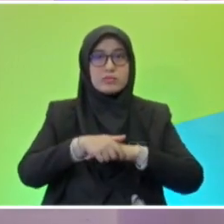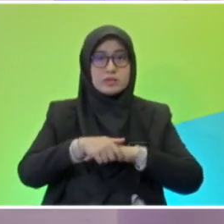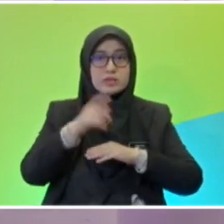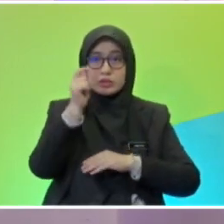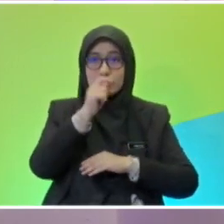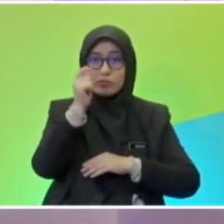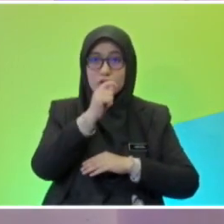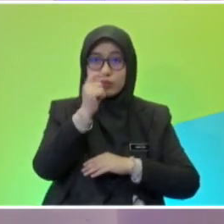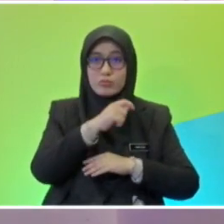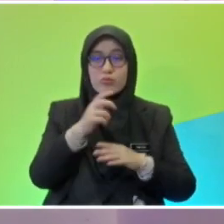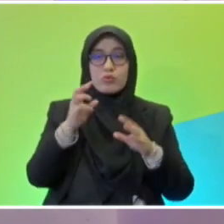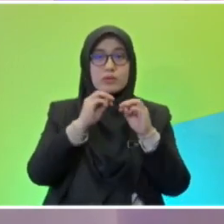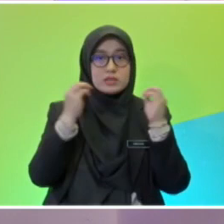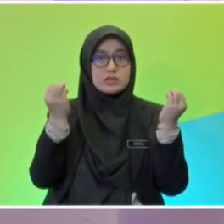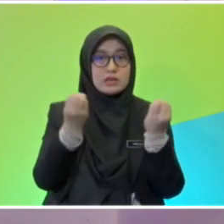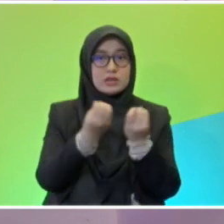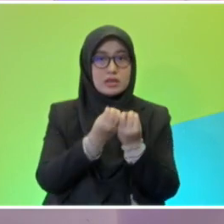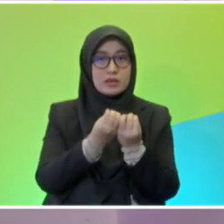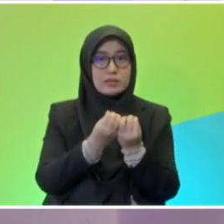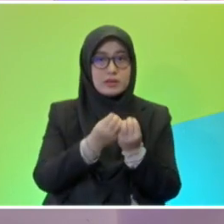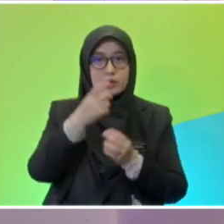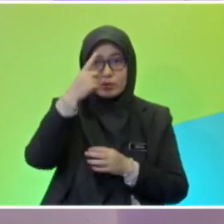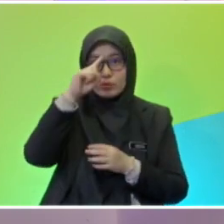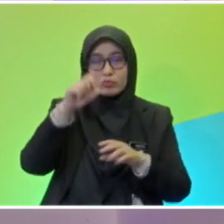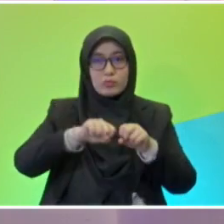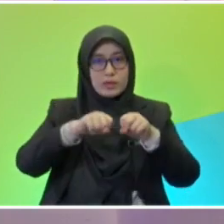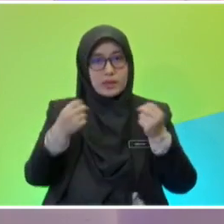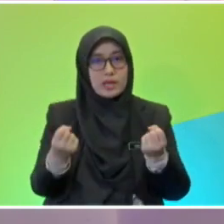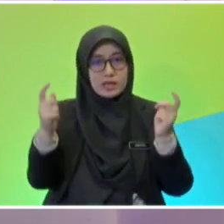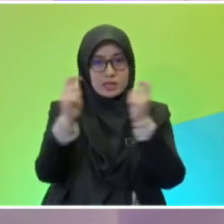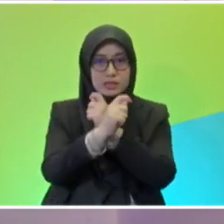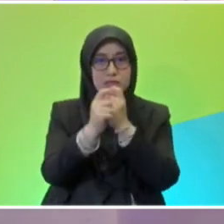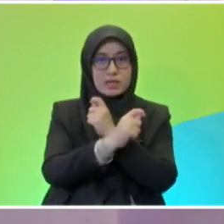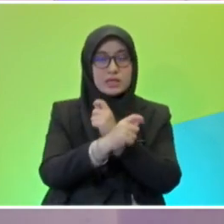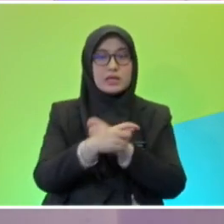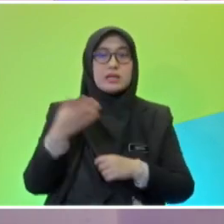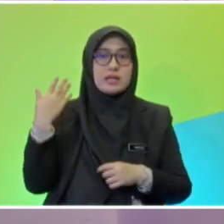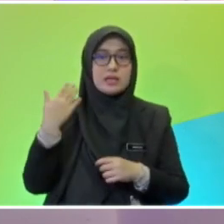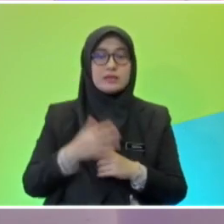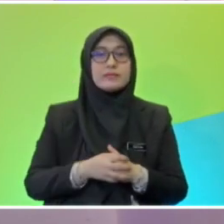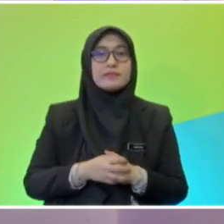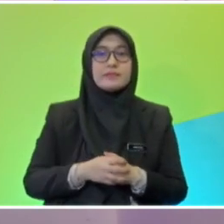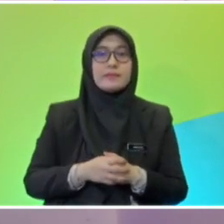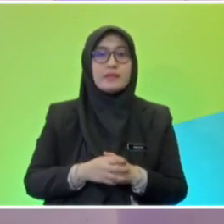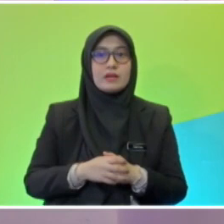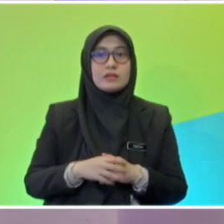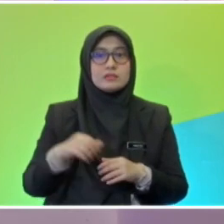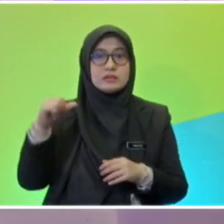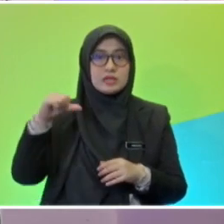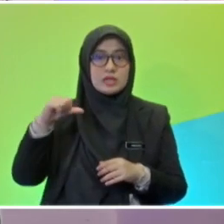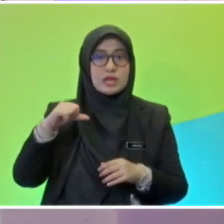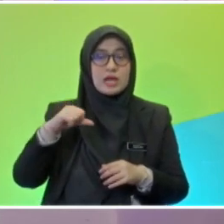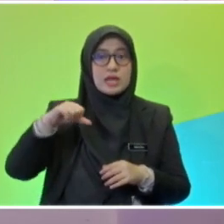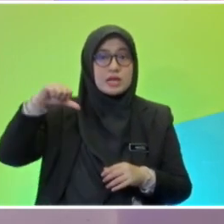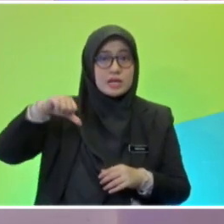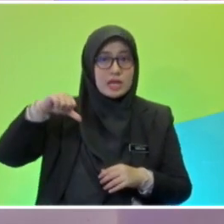mematahkan penentangan oleh mereka ini tadi eee jadi kalau kita tengok kegagalan penentangan masyarakat cepetan ini tadi hah